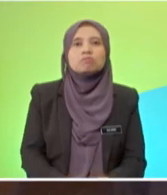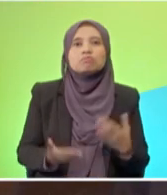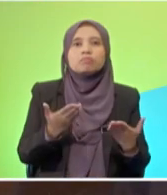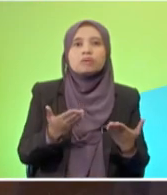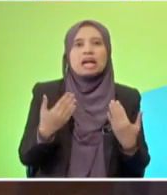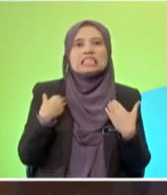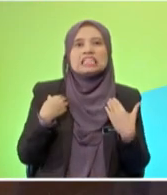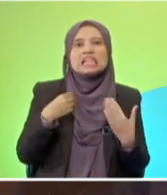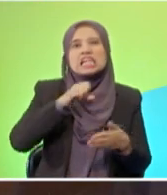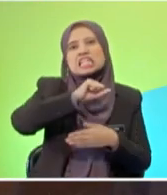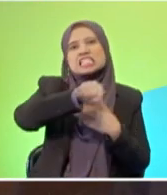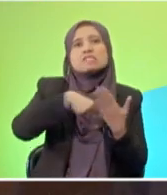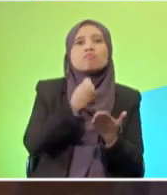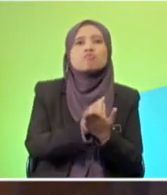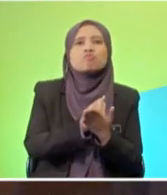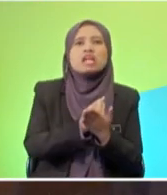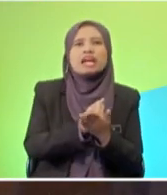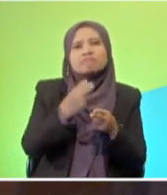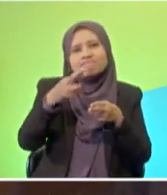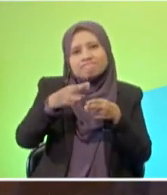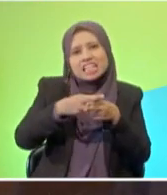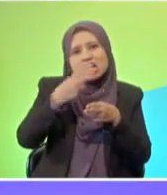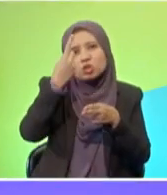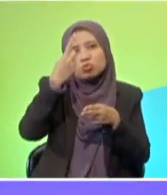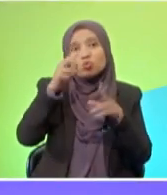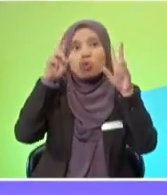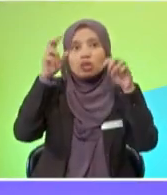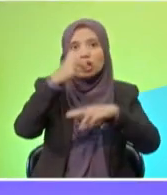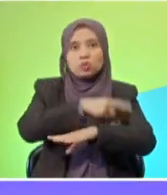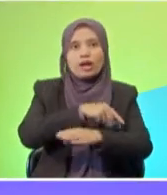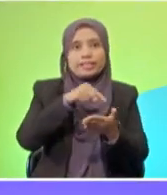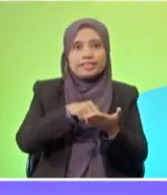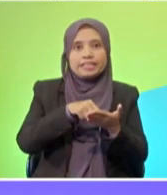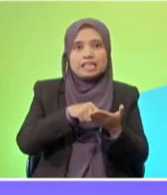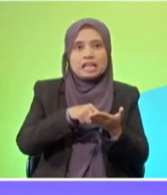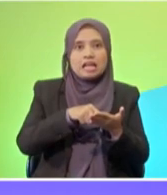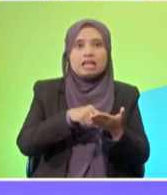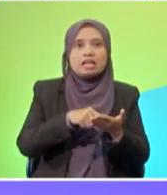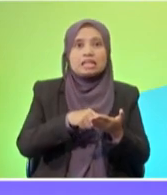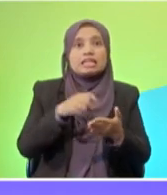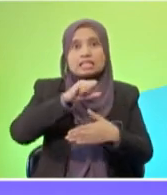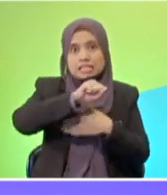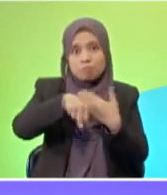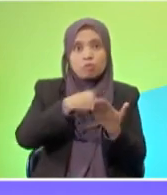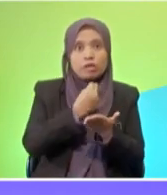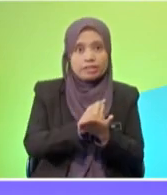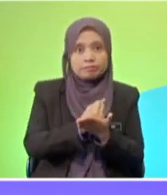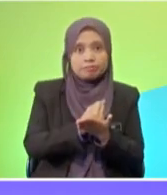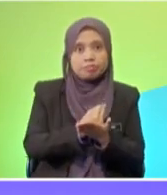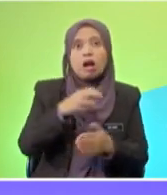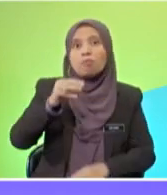ringkas untuk segmen kali ini Oke baiklah tadi kesimpulan dari pada yang saya boleh buat di sini